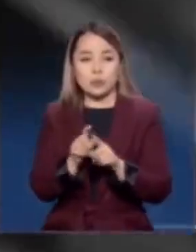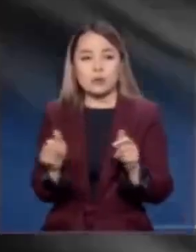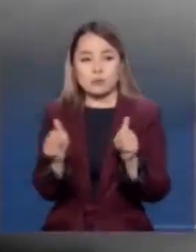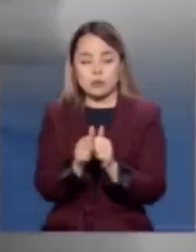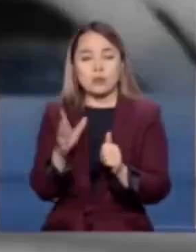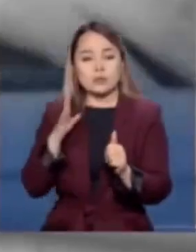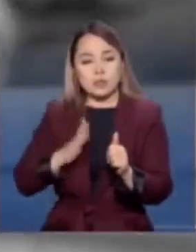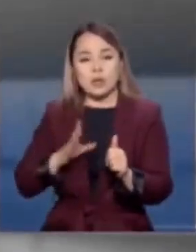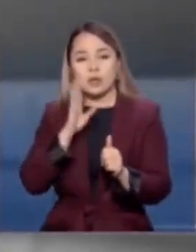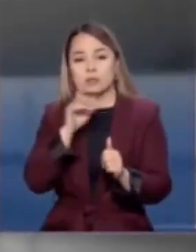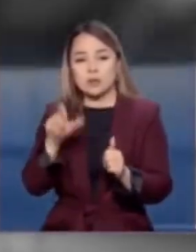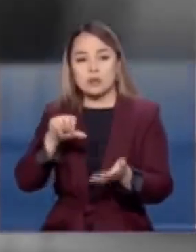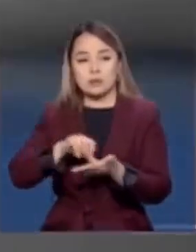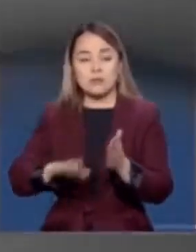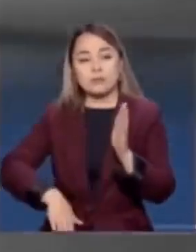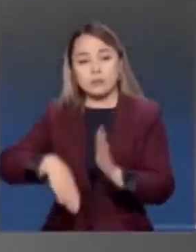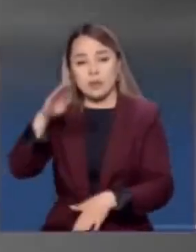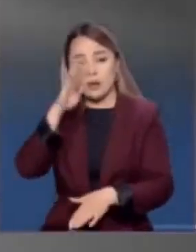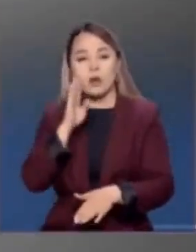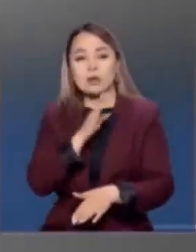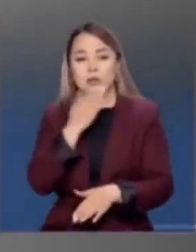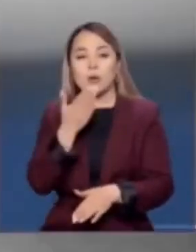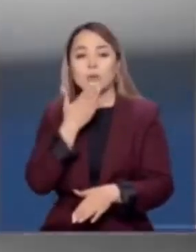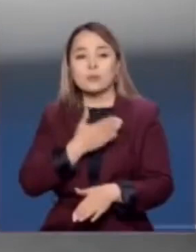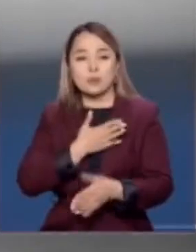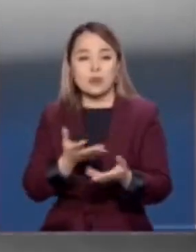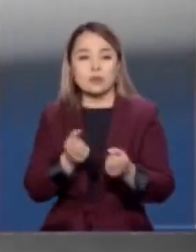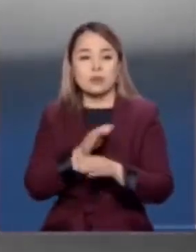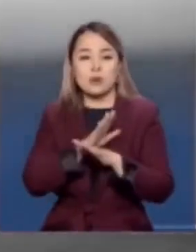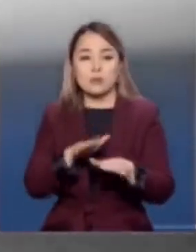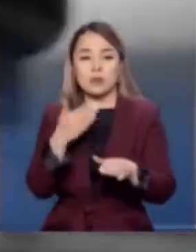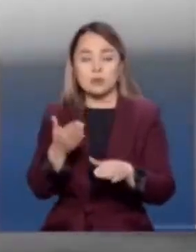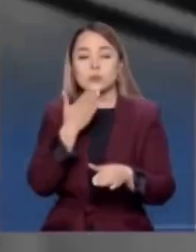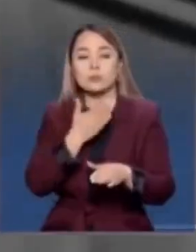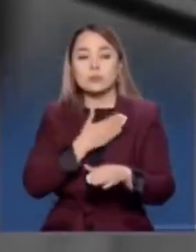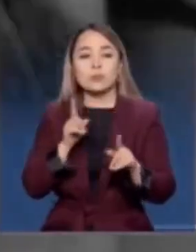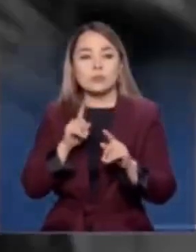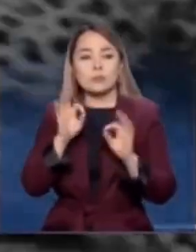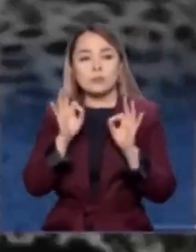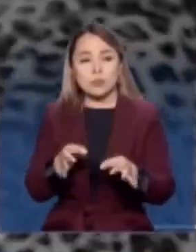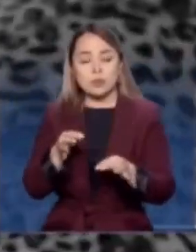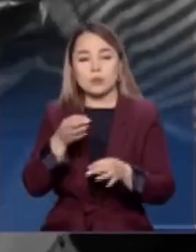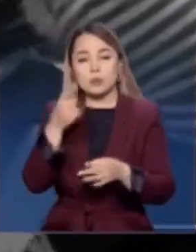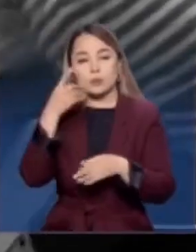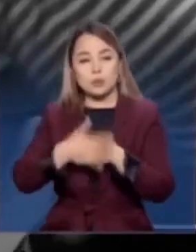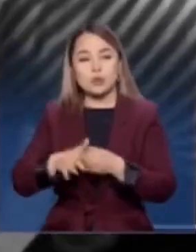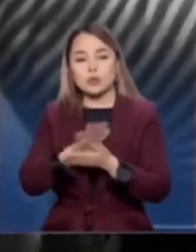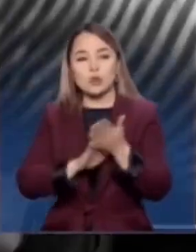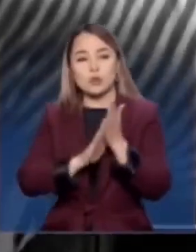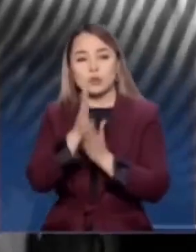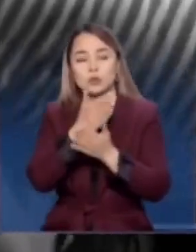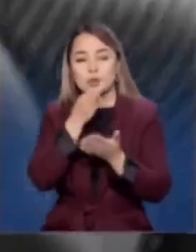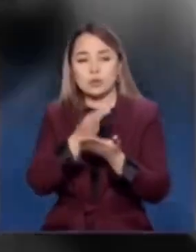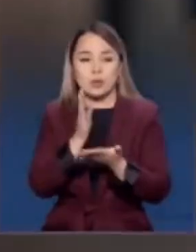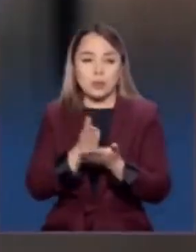қалады. Бұл сол әйелдің бала кезде ата-анасының махаббатын алмағанын, махаббат туралы дұрыс түсіністікпен өспегенін